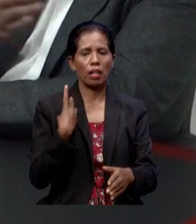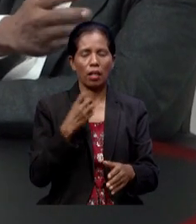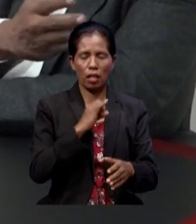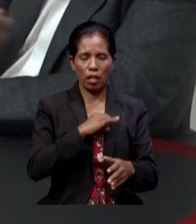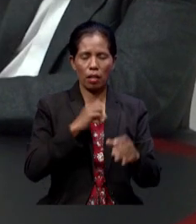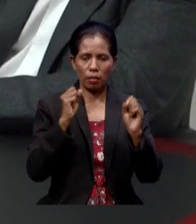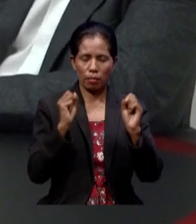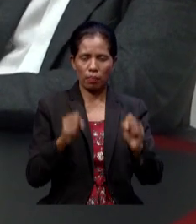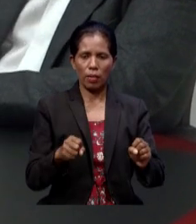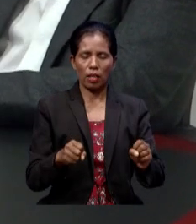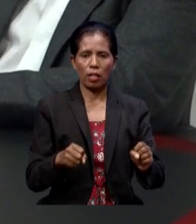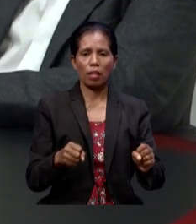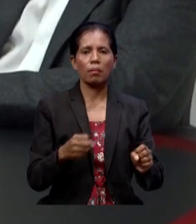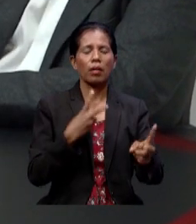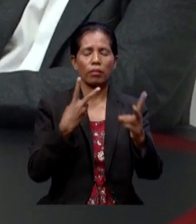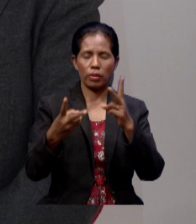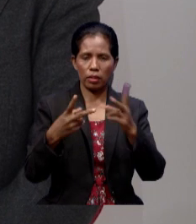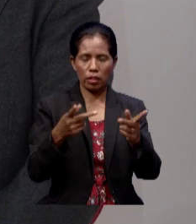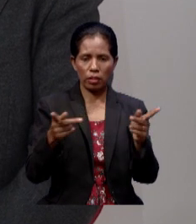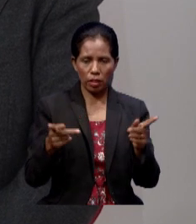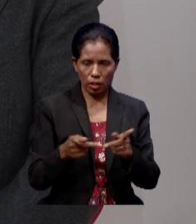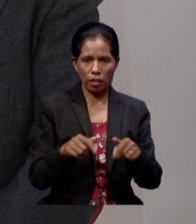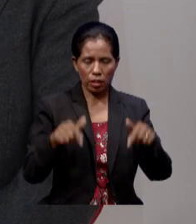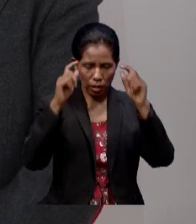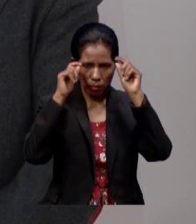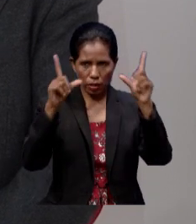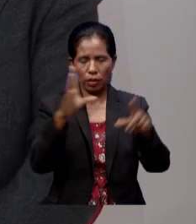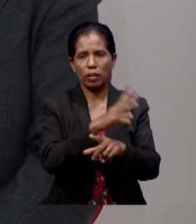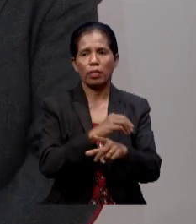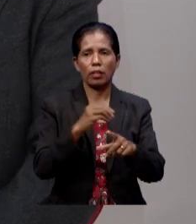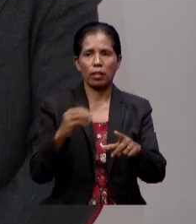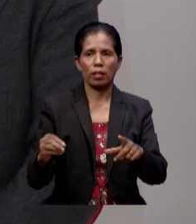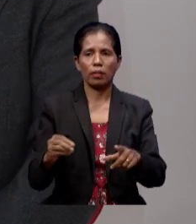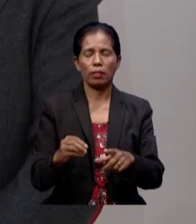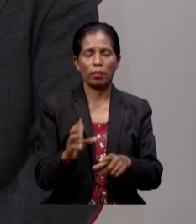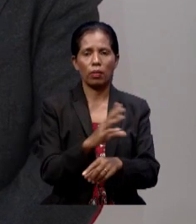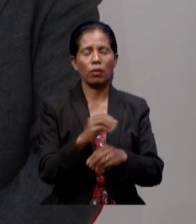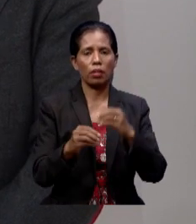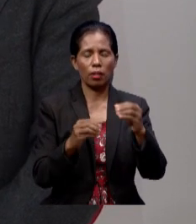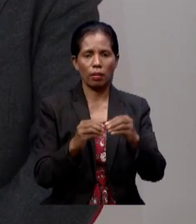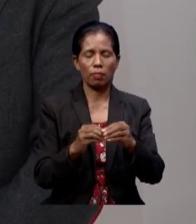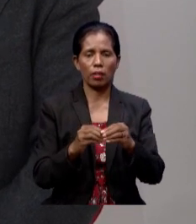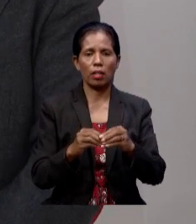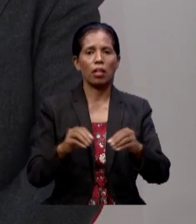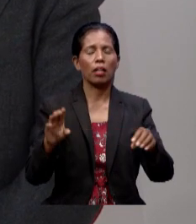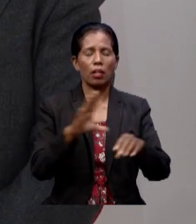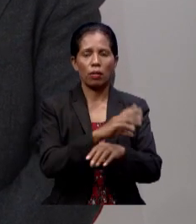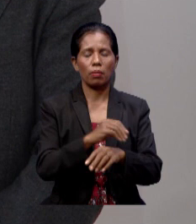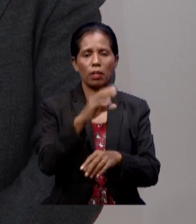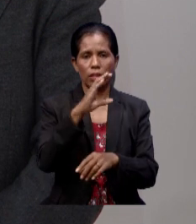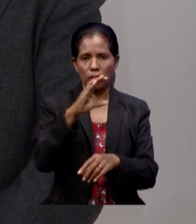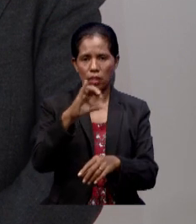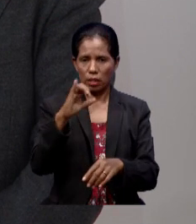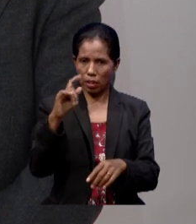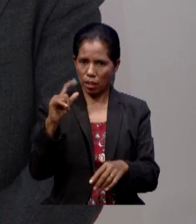yang sangat baik di antara Malaysia dengan Timor Leste, termasuk dalam bidang perniagaan itu. Saya kira it's